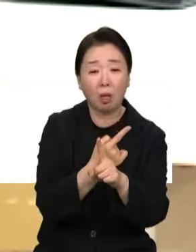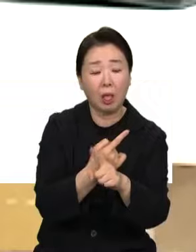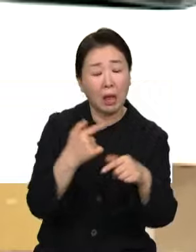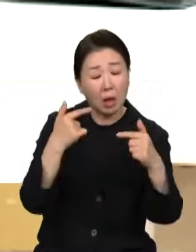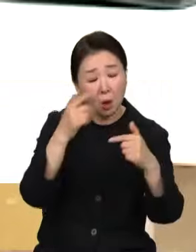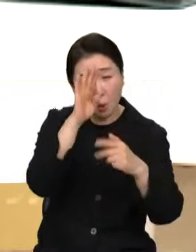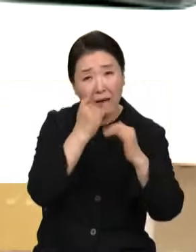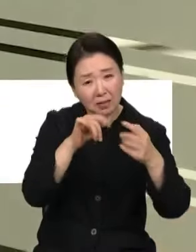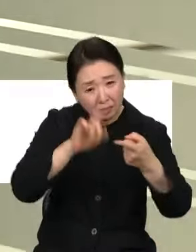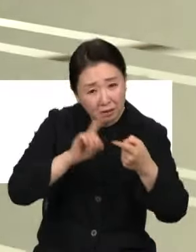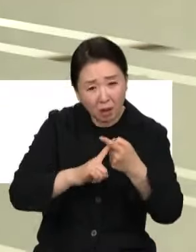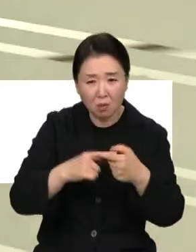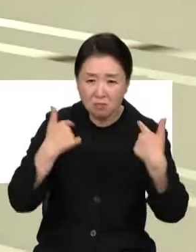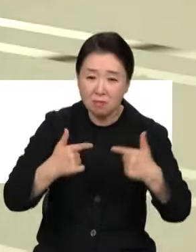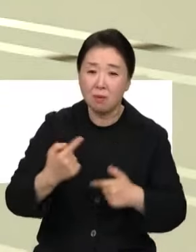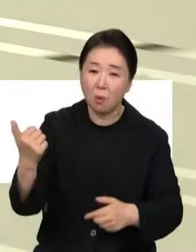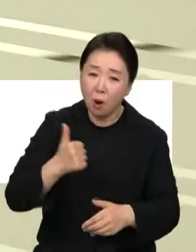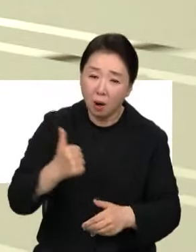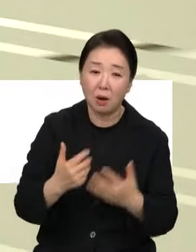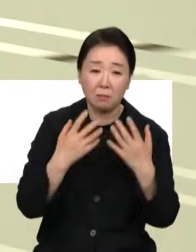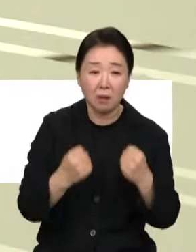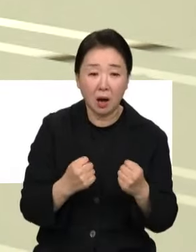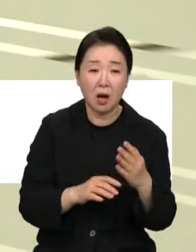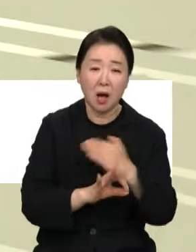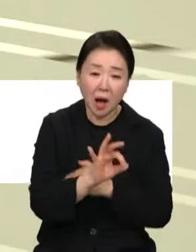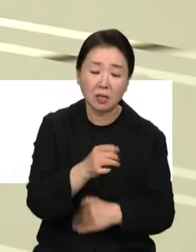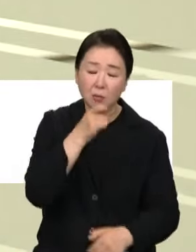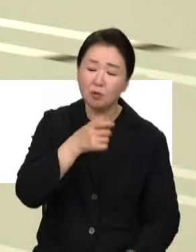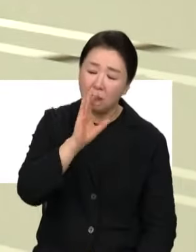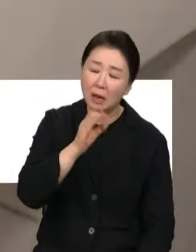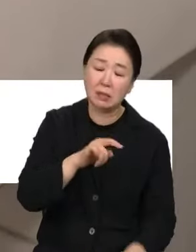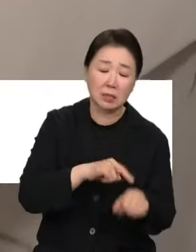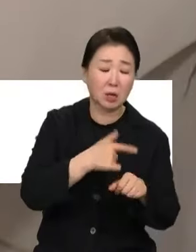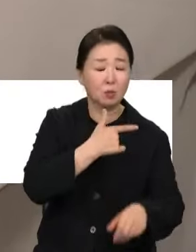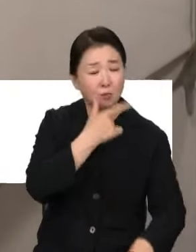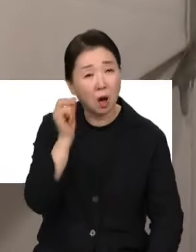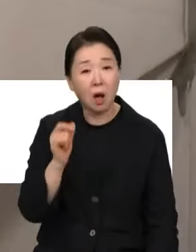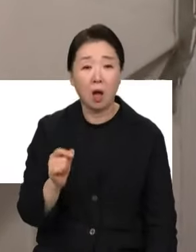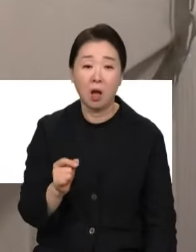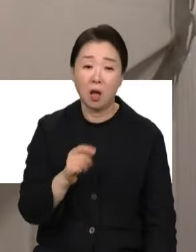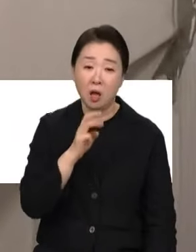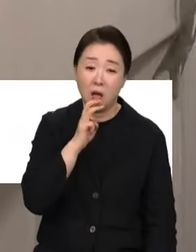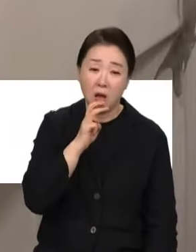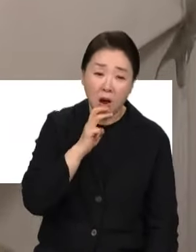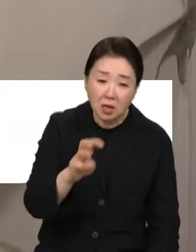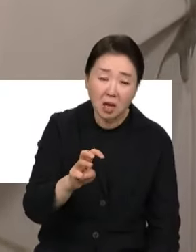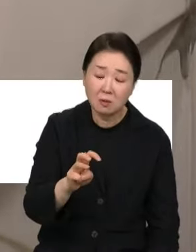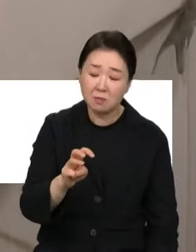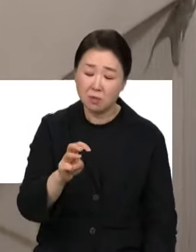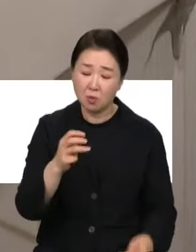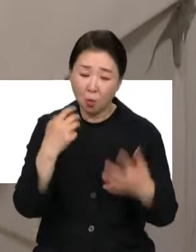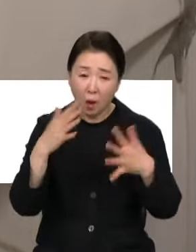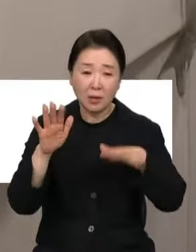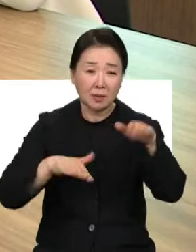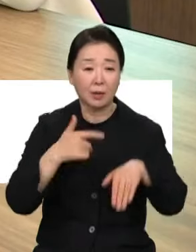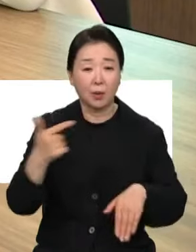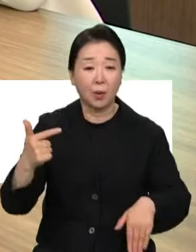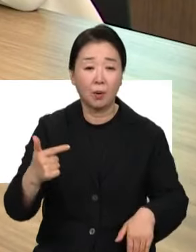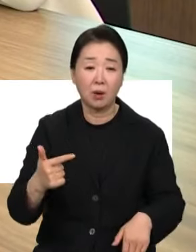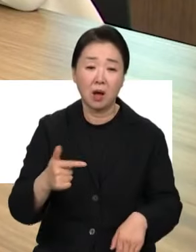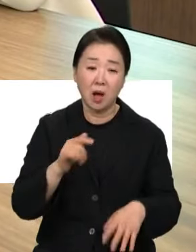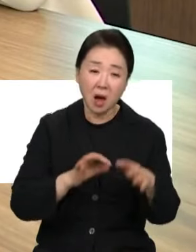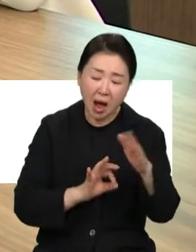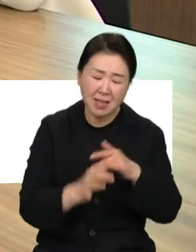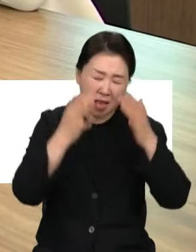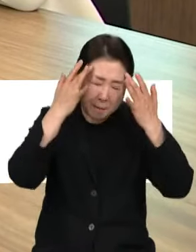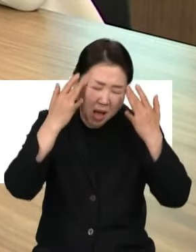네. 아침에는 이제 진짜 못 먹을 시간도 없이 그 30분의 그 차이가 확실히 느꼈어요.